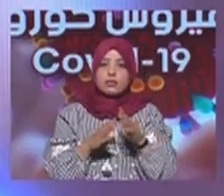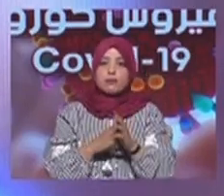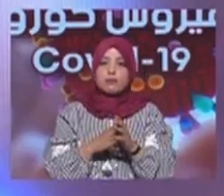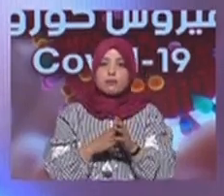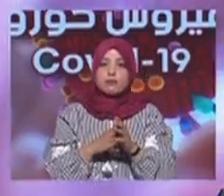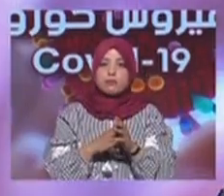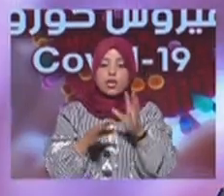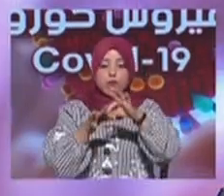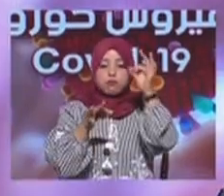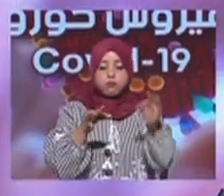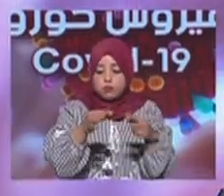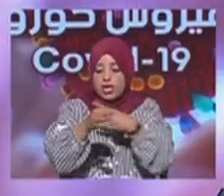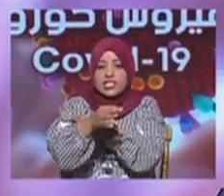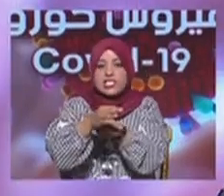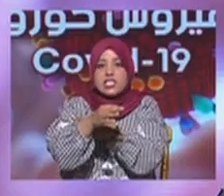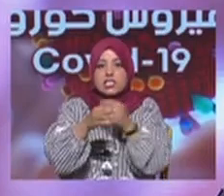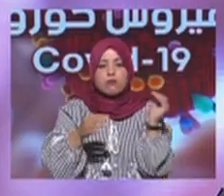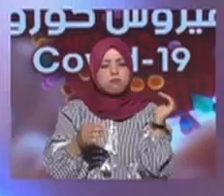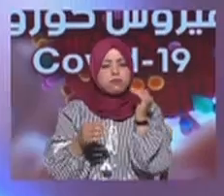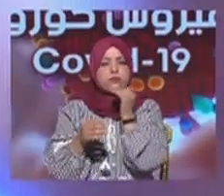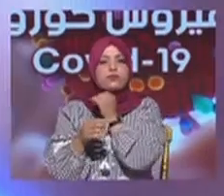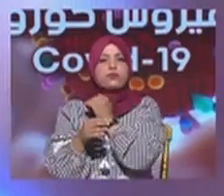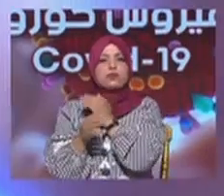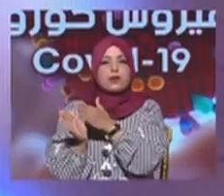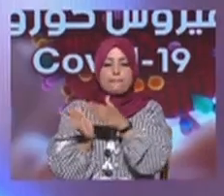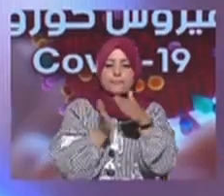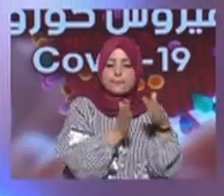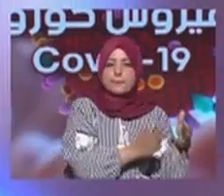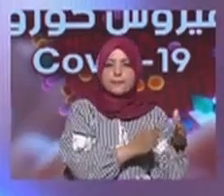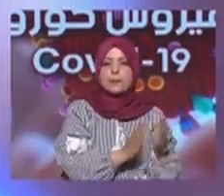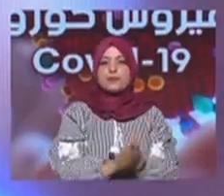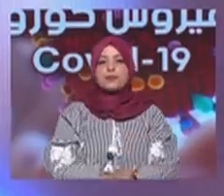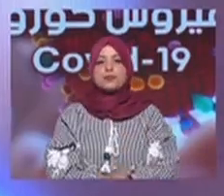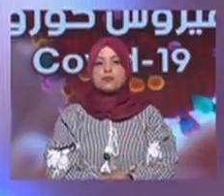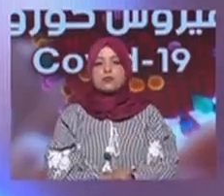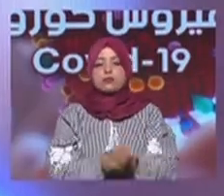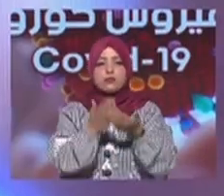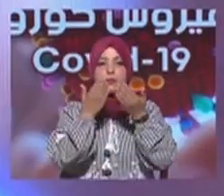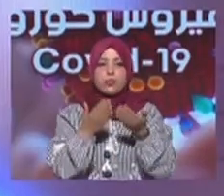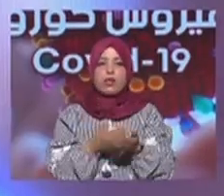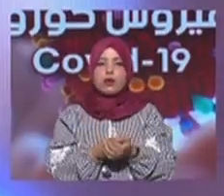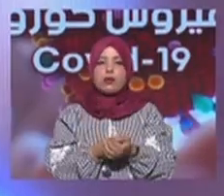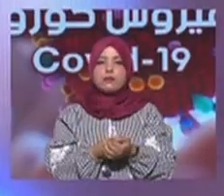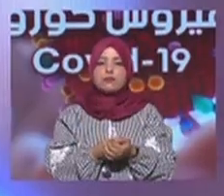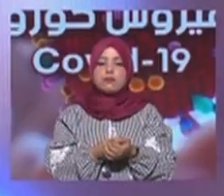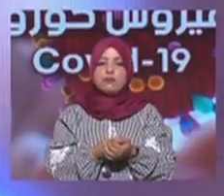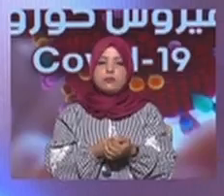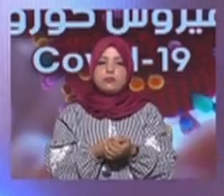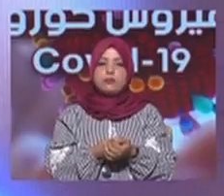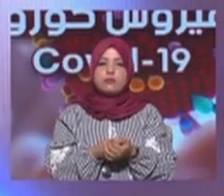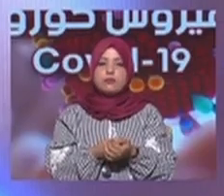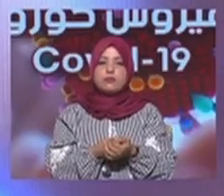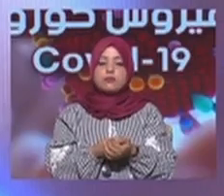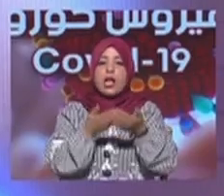يسرح اكثر فيجيلونس معناها اكثر حذر لازم اون دوا لي سيبلي زيدا ليوزاج نتاعهم ما يلزموش يكون ما تخيبوش معناتها باش يحل